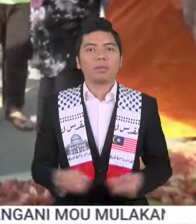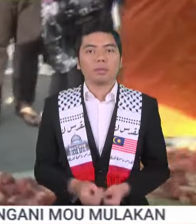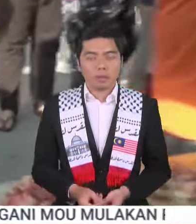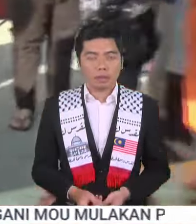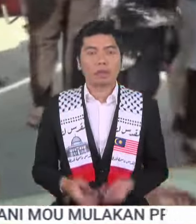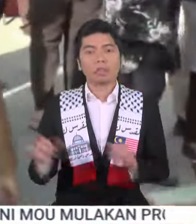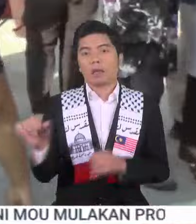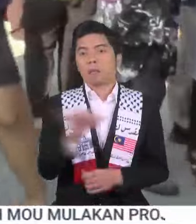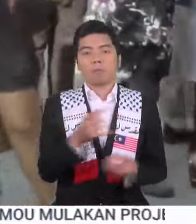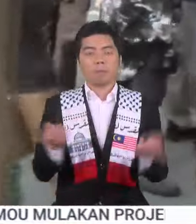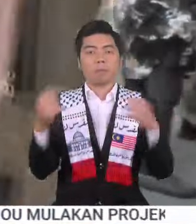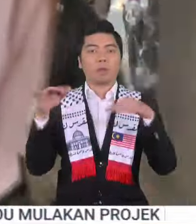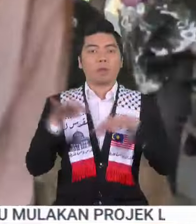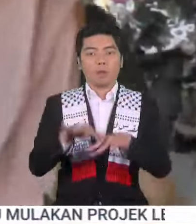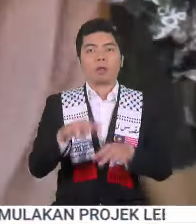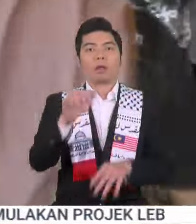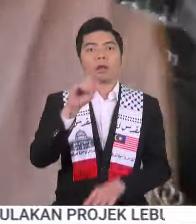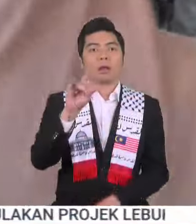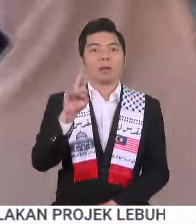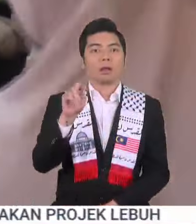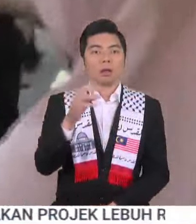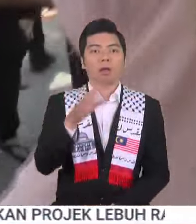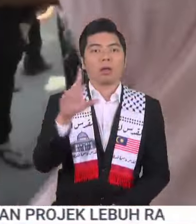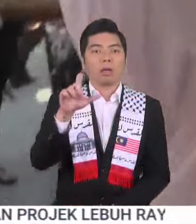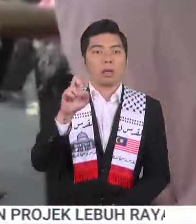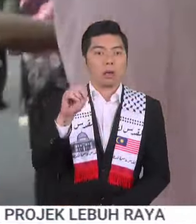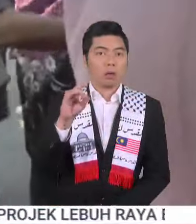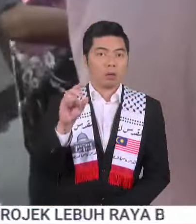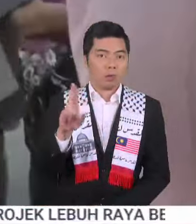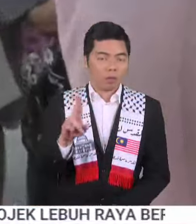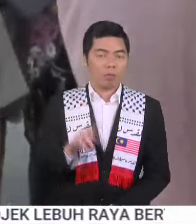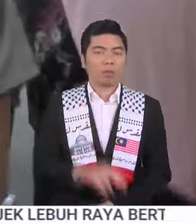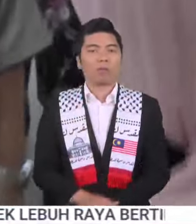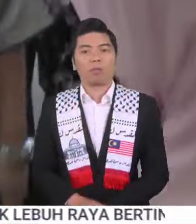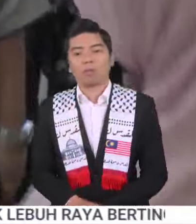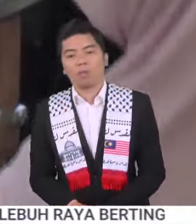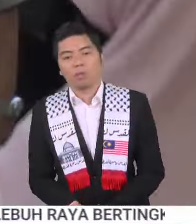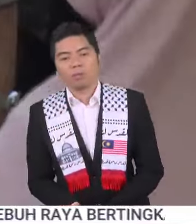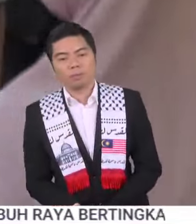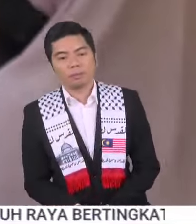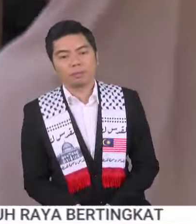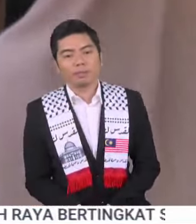hadir sama ahli dewan undangan Negeri Adun lendu Datuk Seri Sulaiman Mohamad